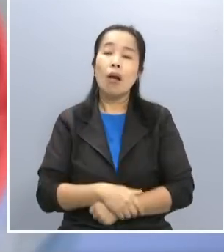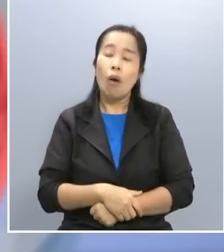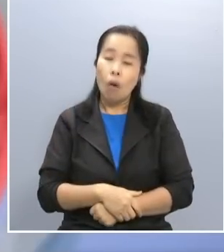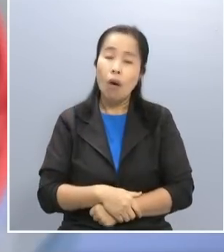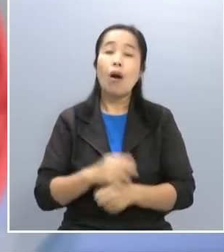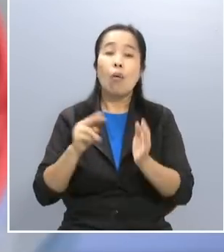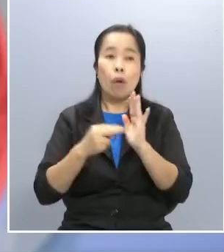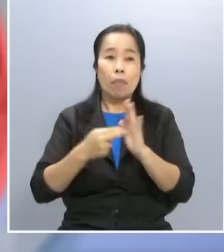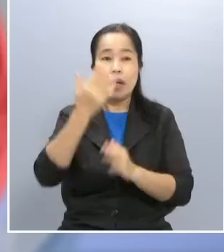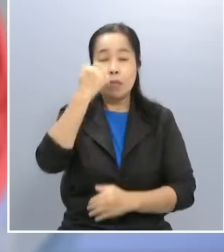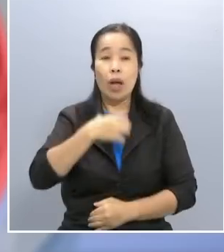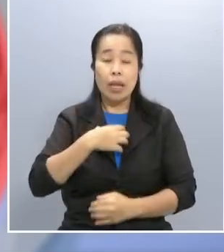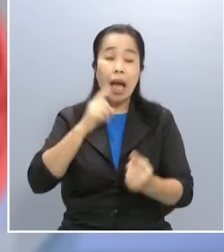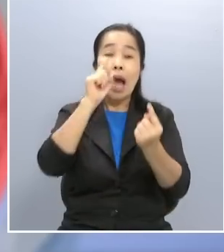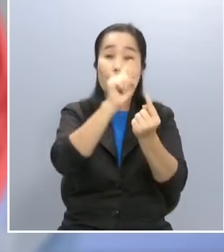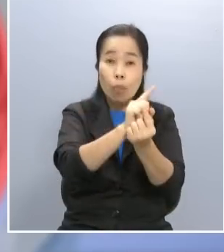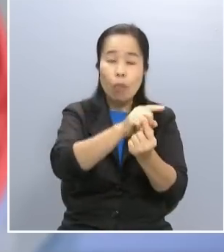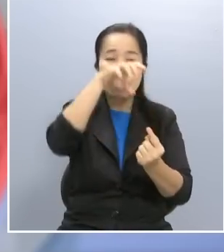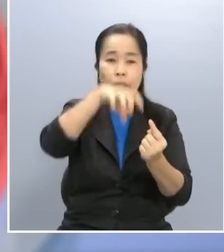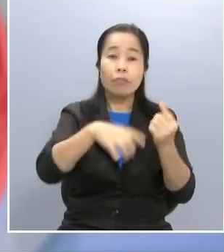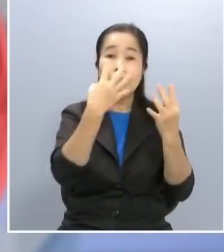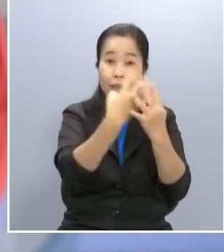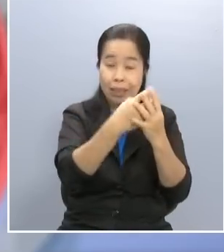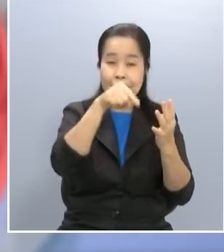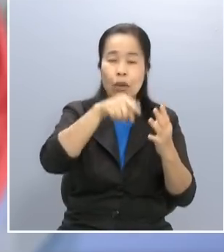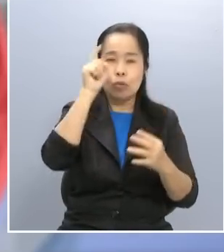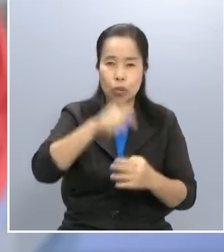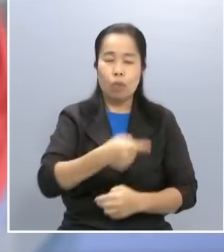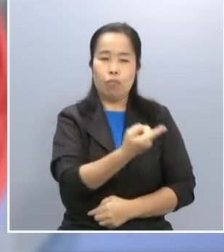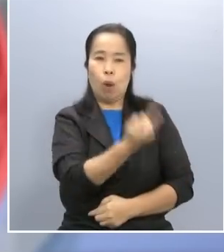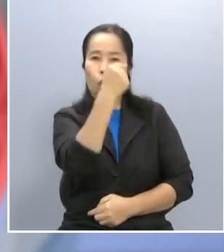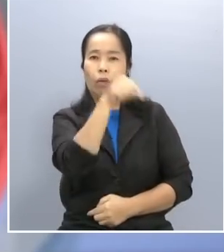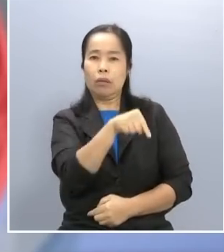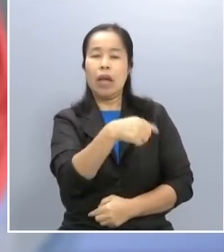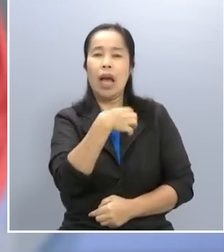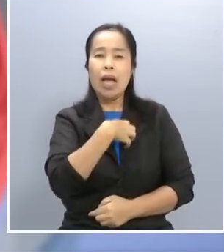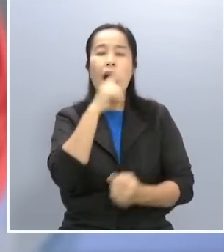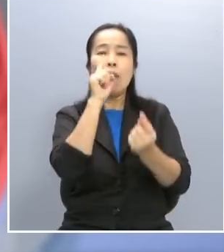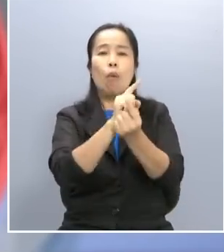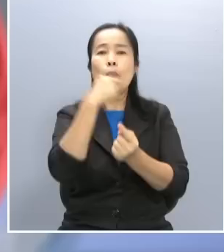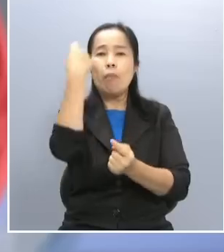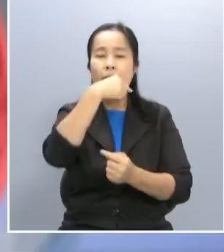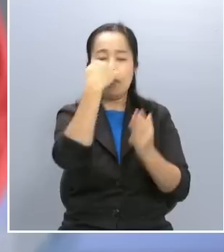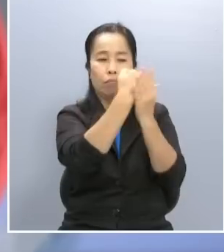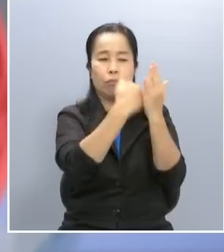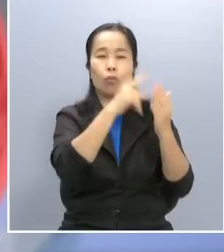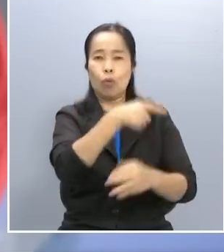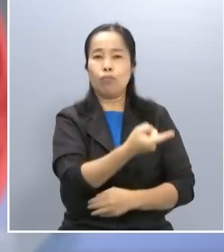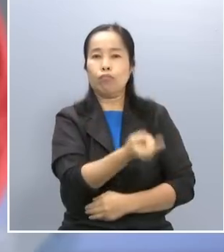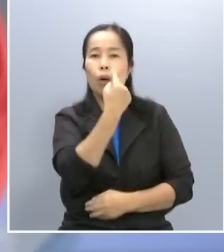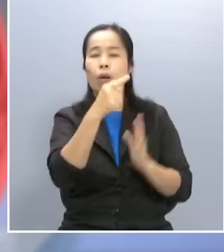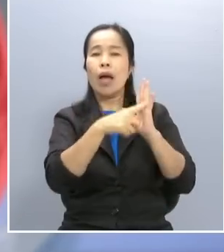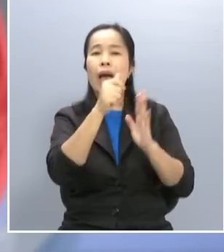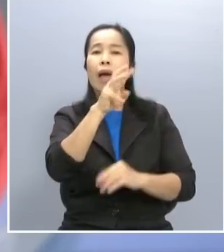ครับการที่จะเข้าไปเจอแอมได้เนี่ยมันต้องเป็นคนที่แอมเนี่ยเขาระบุมาเลยว่าเขาจะเจอใครนะครับแต่แน่นอน